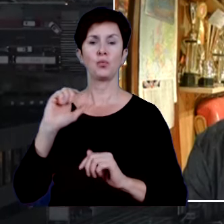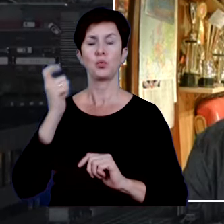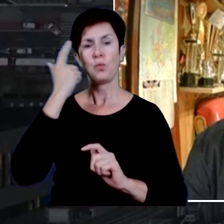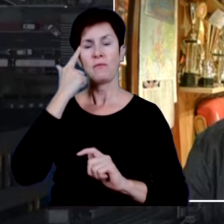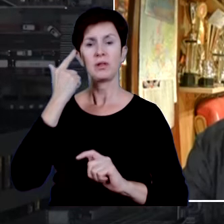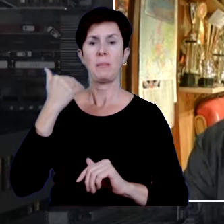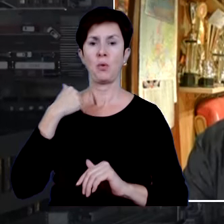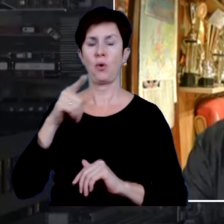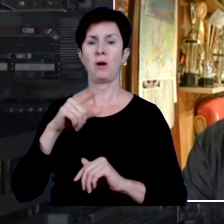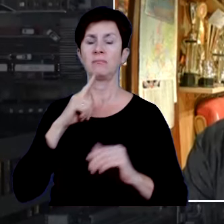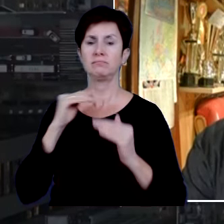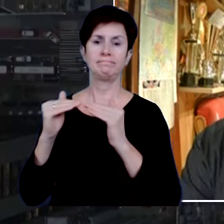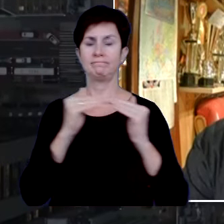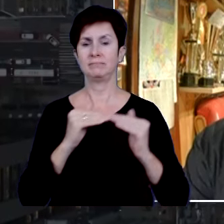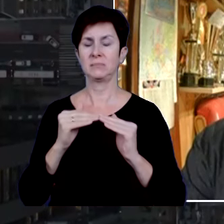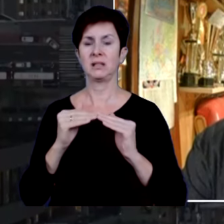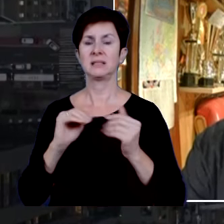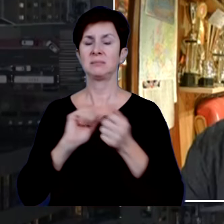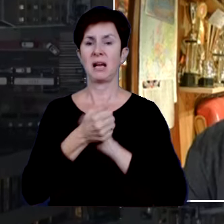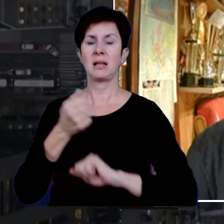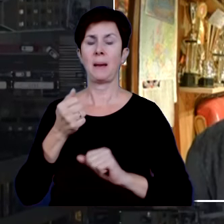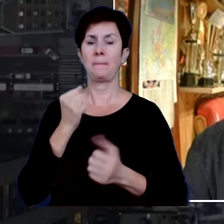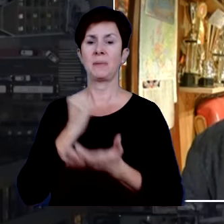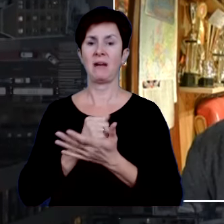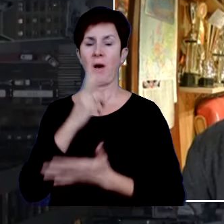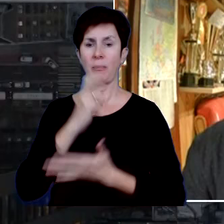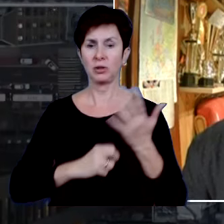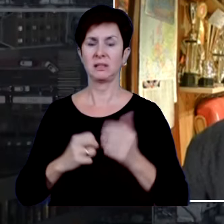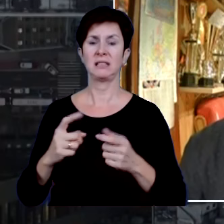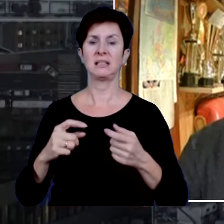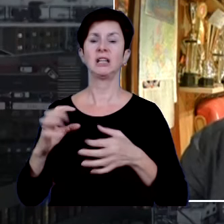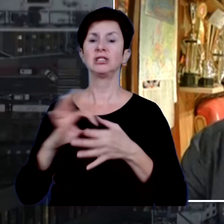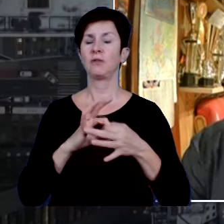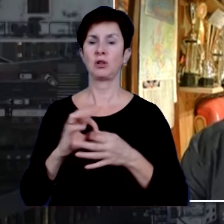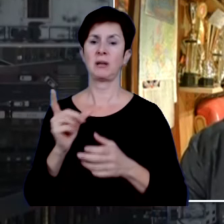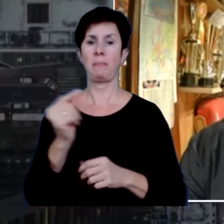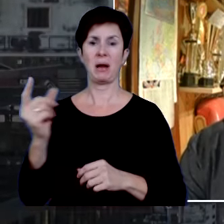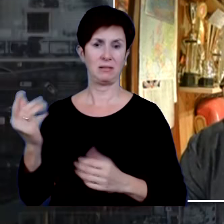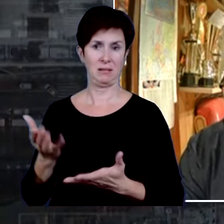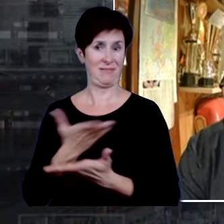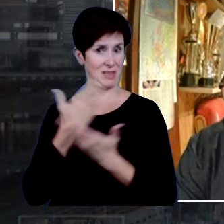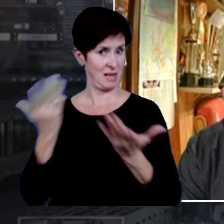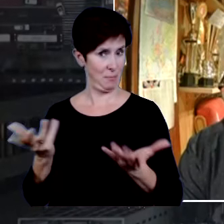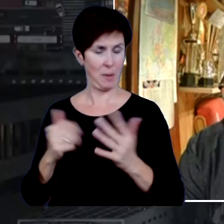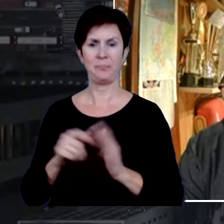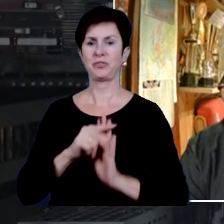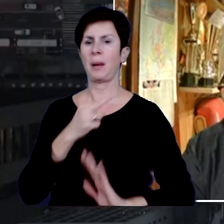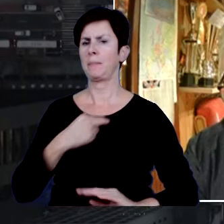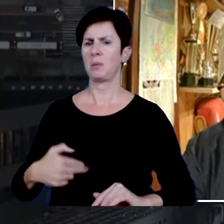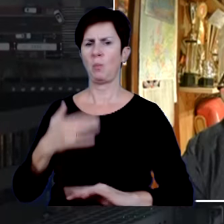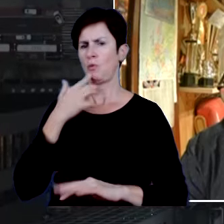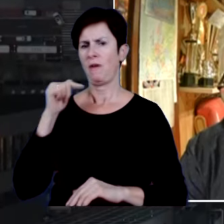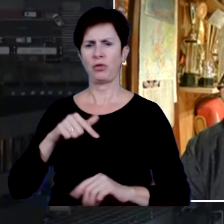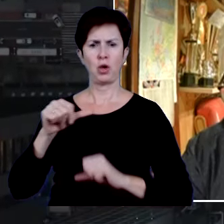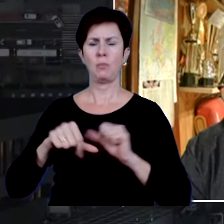jest liberalizacja prawa aborcyjnego, to są związki partnerskie. Nie ma tego. Co więcej, premier powiedział, że nie uda się tego zrobić w tym